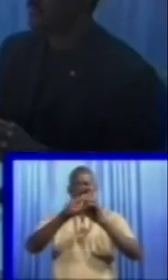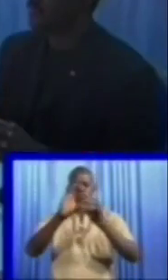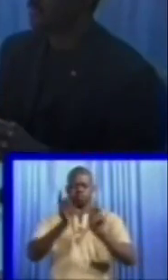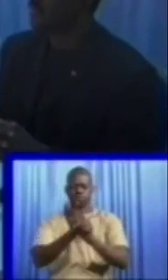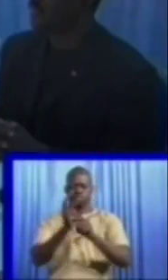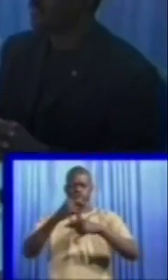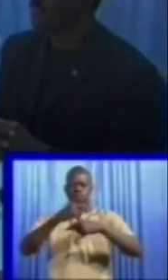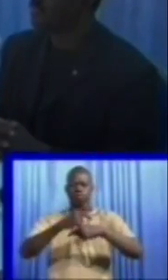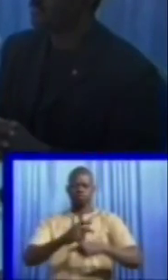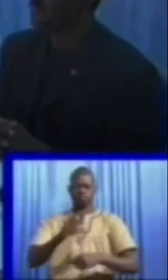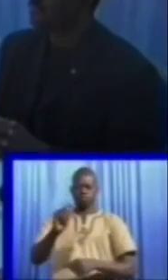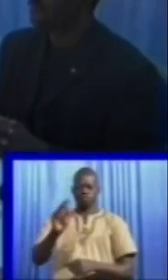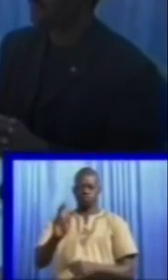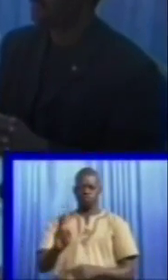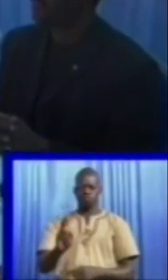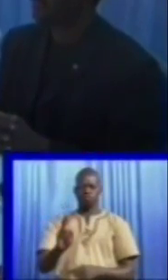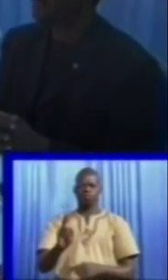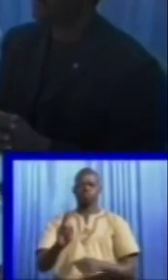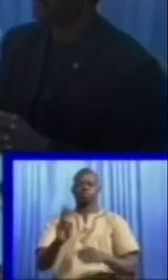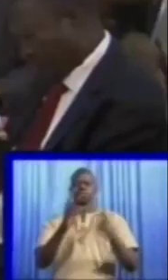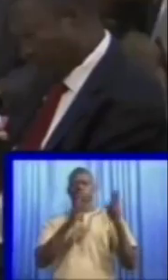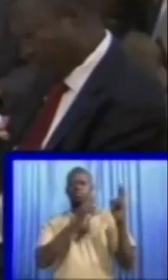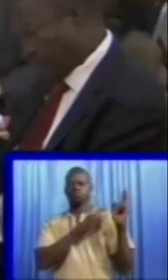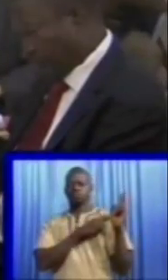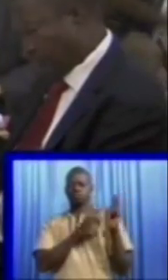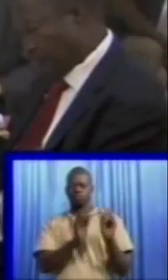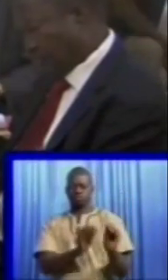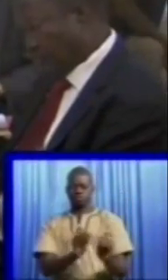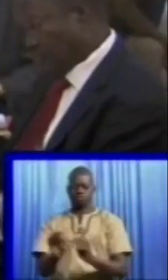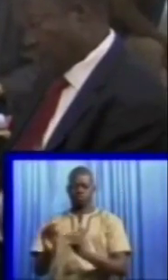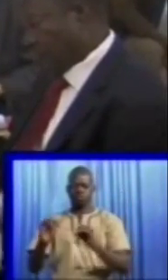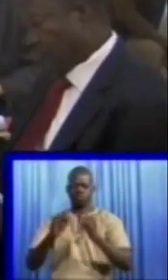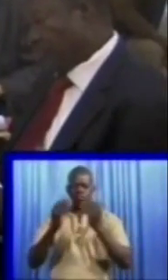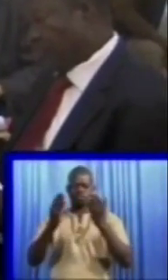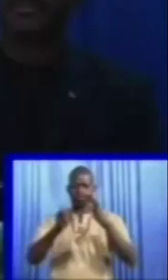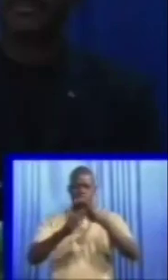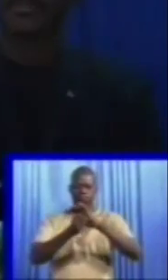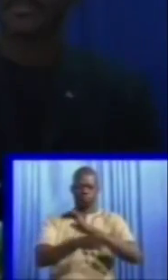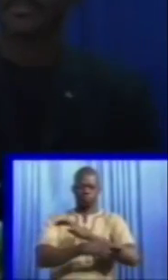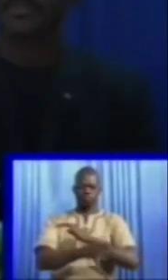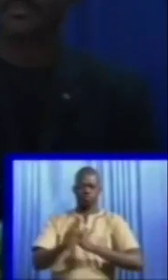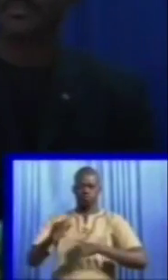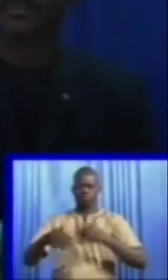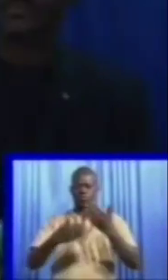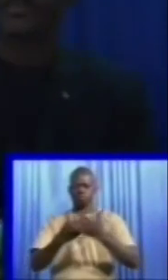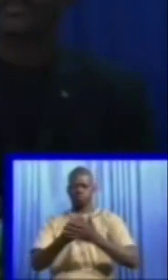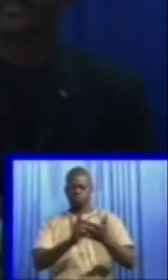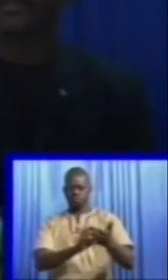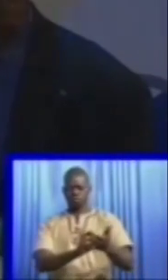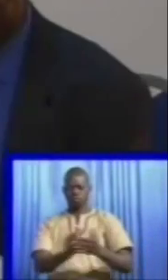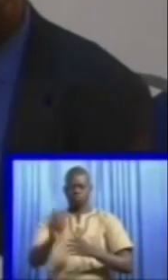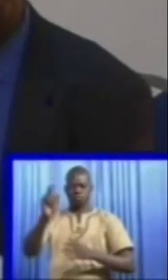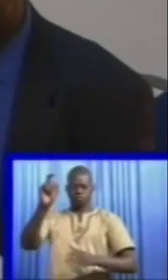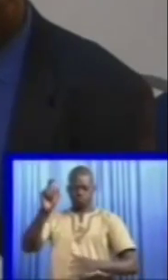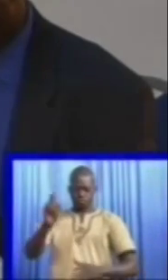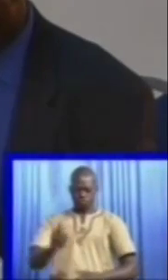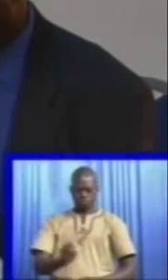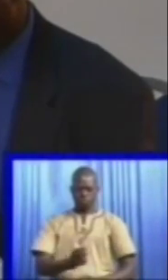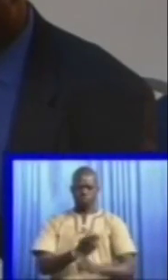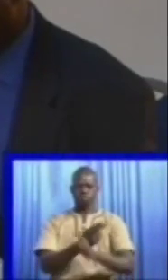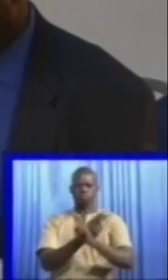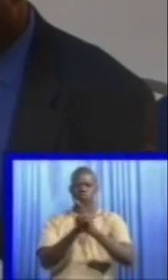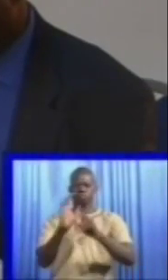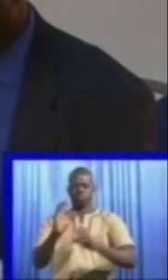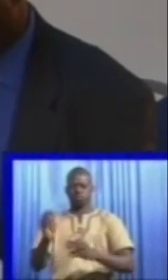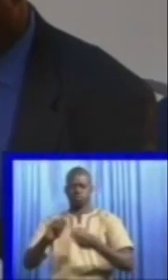productions des chaînes de télévision? Les responsables des organes de presse de la sous-région ont tout de suite compris qu'il fallait mutualiser un certain